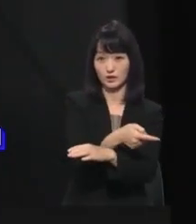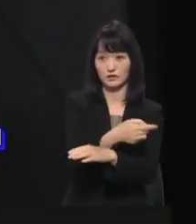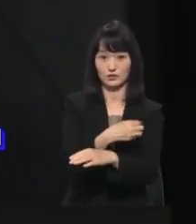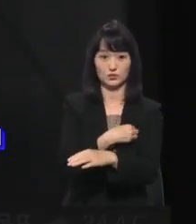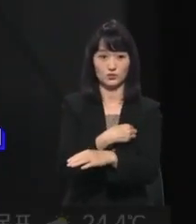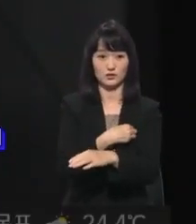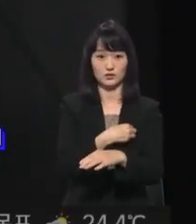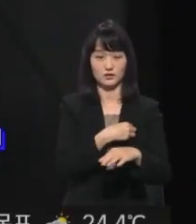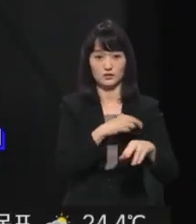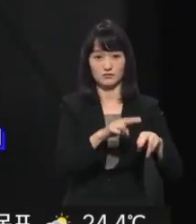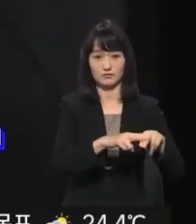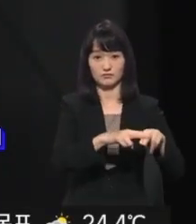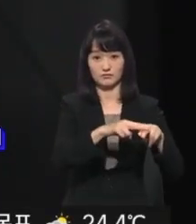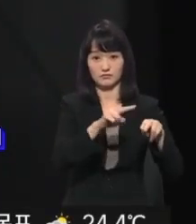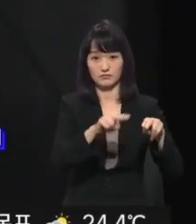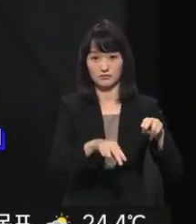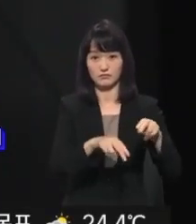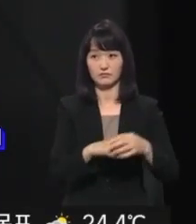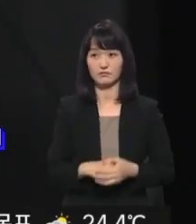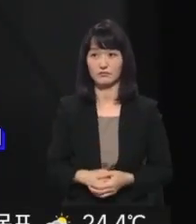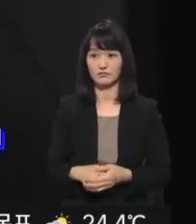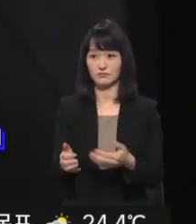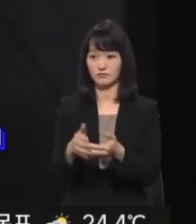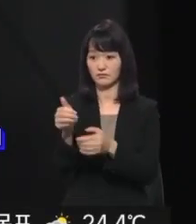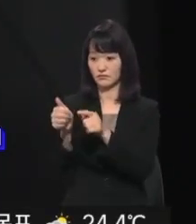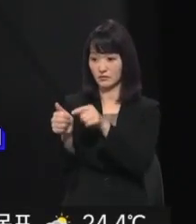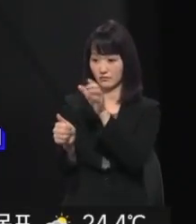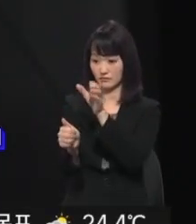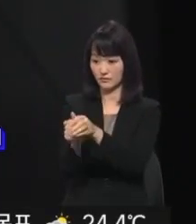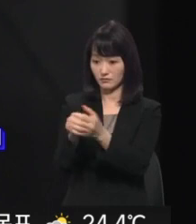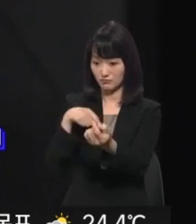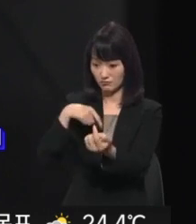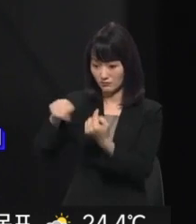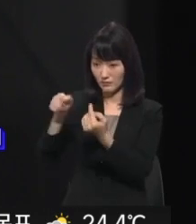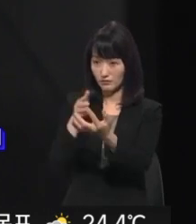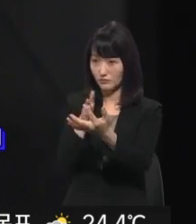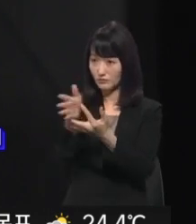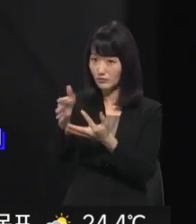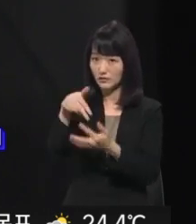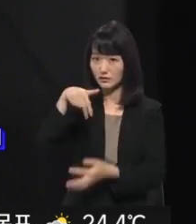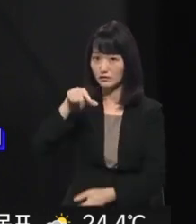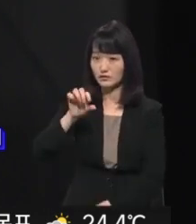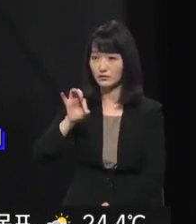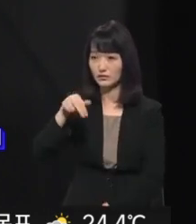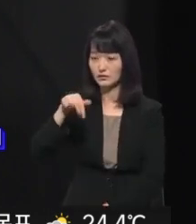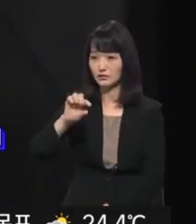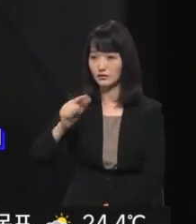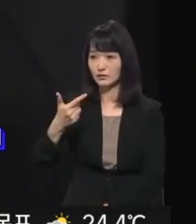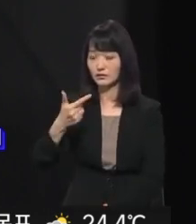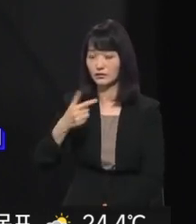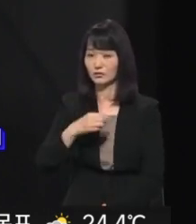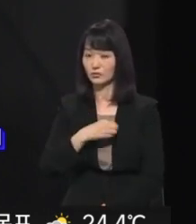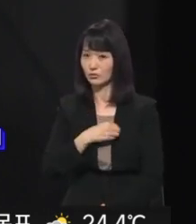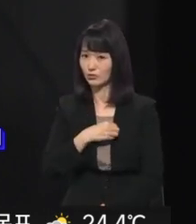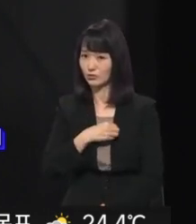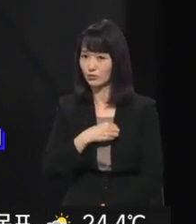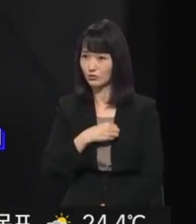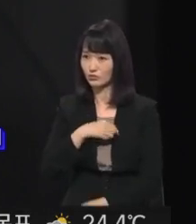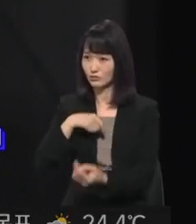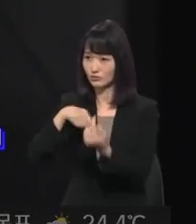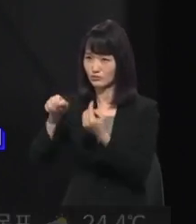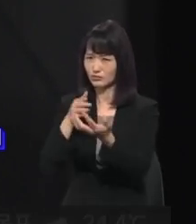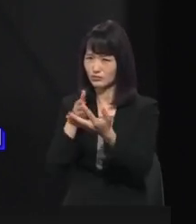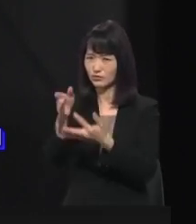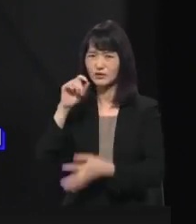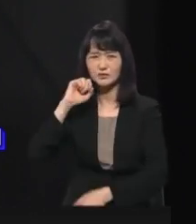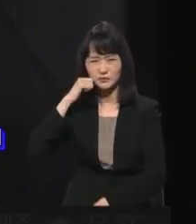벌여 가야 되는데 그 장관과 실리면 청문회 통과 해야 되는데 정제로 님 어청도 4 통과하기 쉽지 않 어머 오셨어요 아임